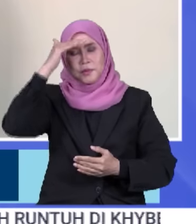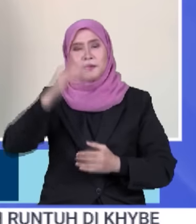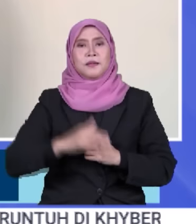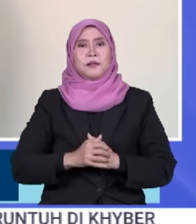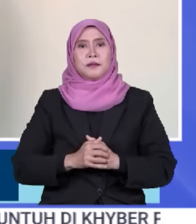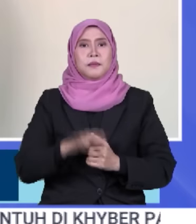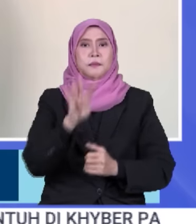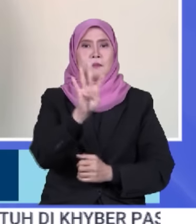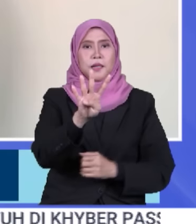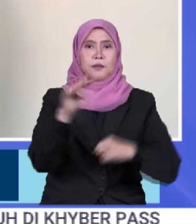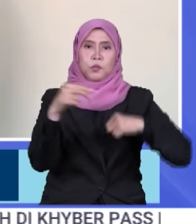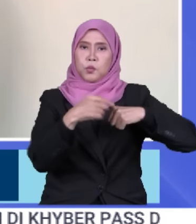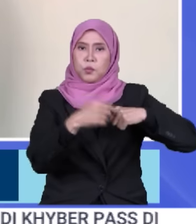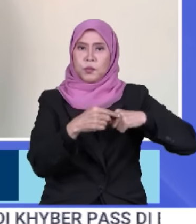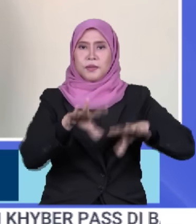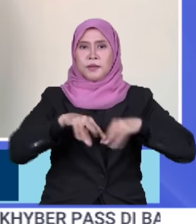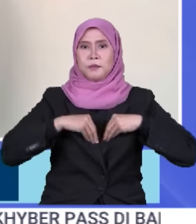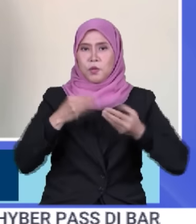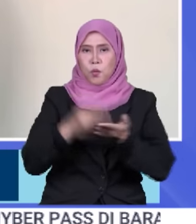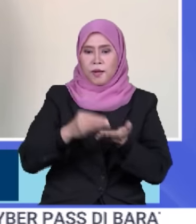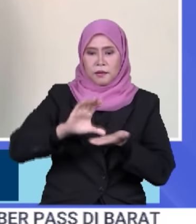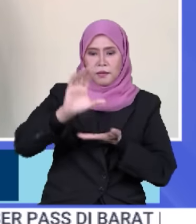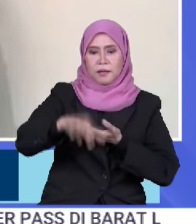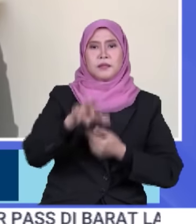bagi 4 pertuduhan menerima wang tunai